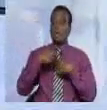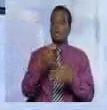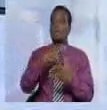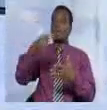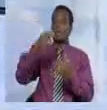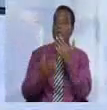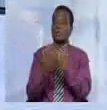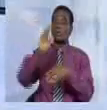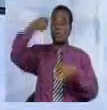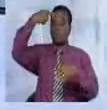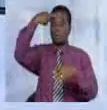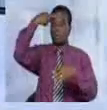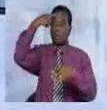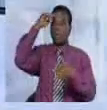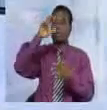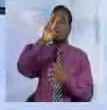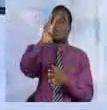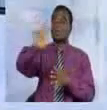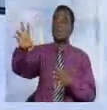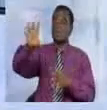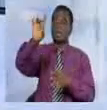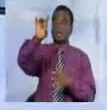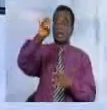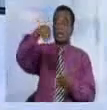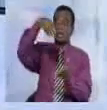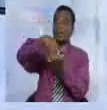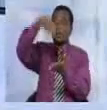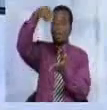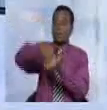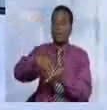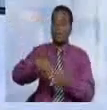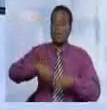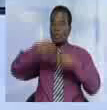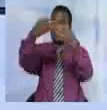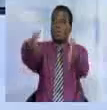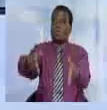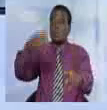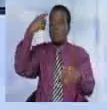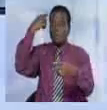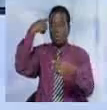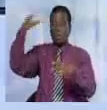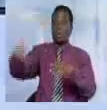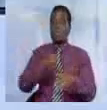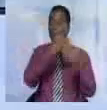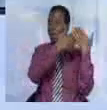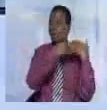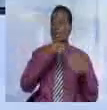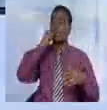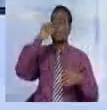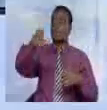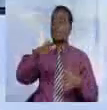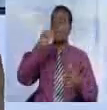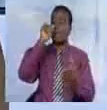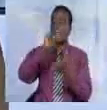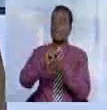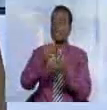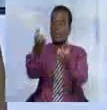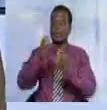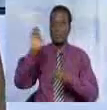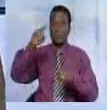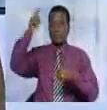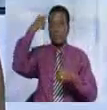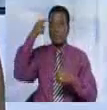réactivé par le gouvernement. 780 millions de francs CFA ont été injectés pour la prise en charge des femmes. Cette volonté du